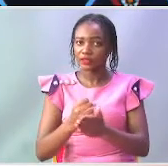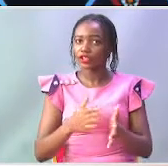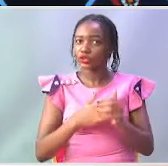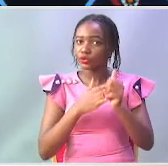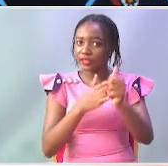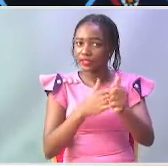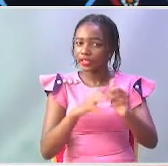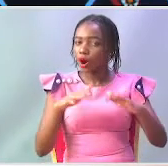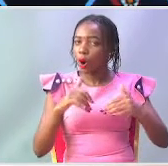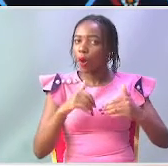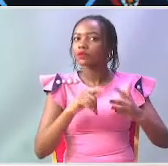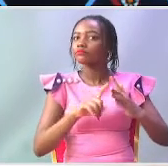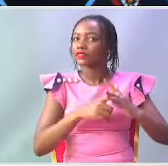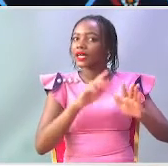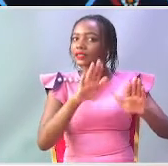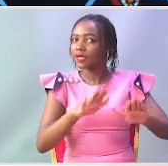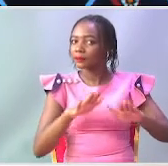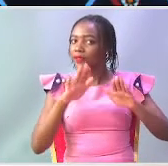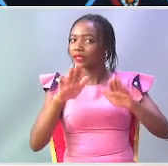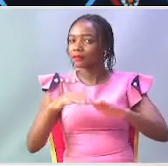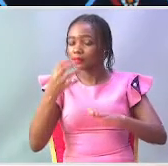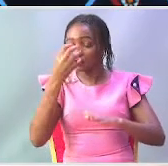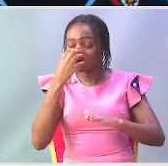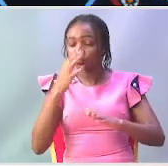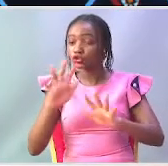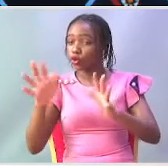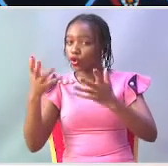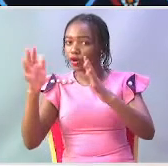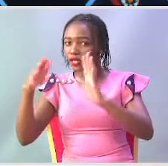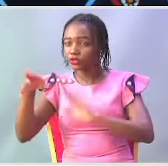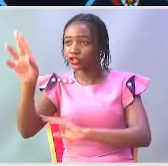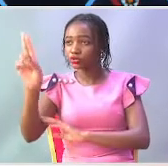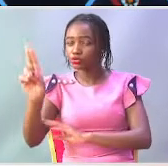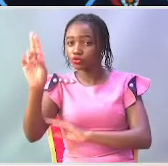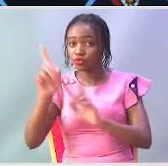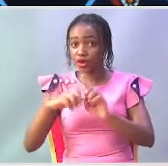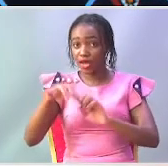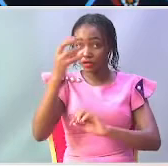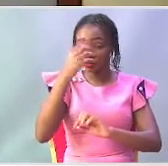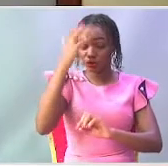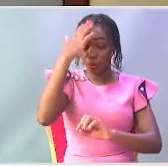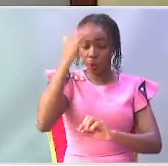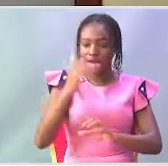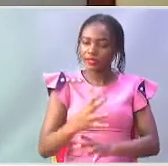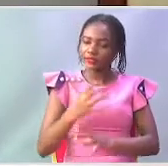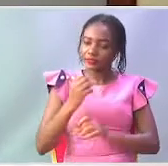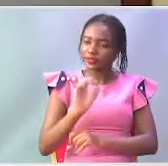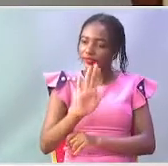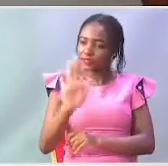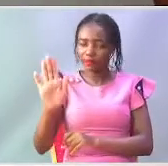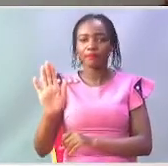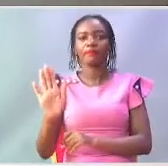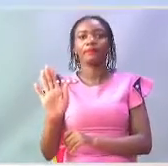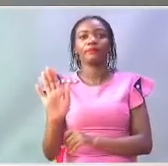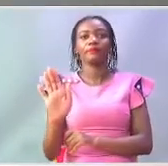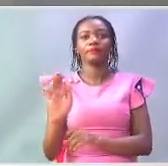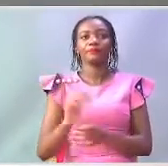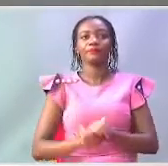za naibu wa rais ugaibuni amepongeza Rais Kenyatta na naibu rais kwa kumuamini katika utendakazi wake.